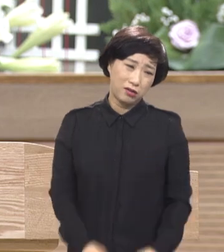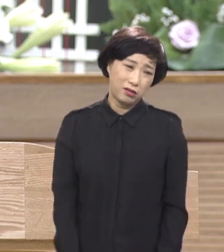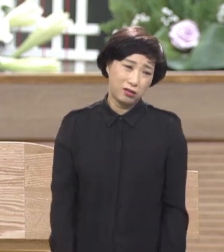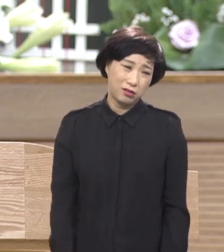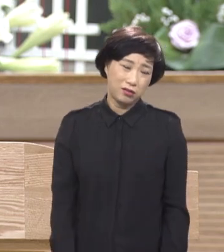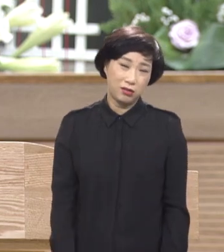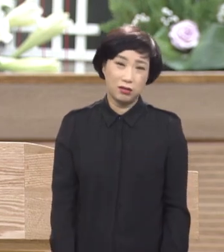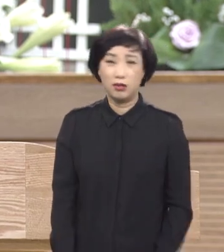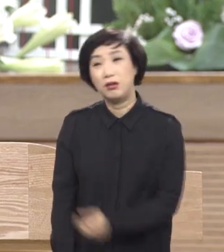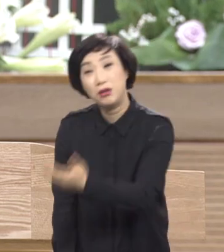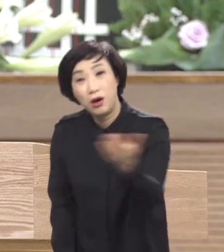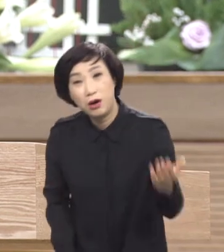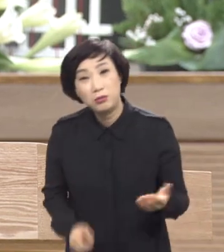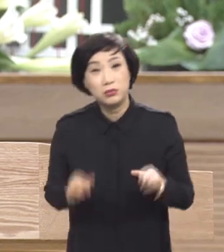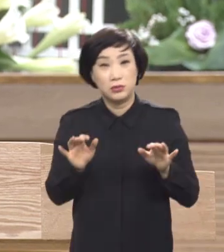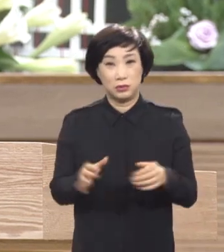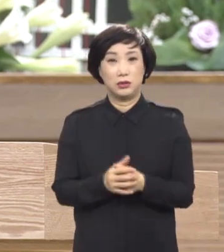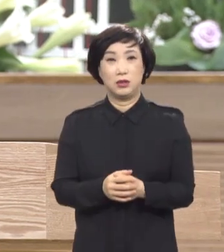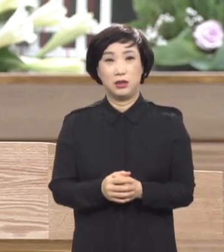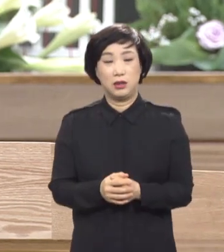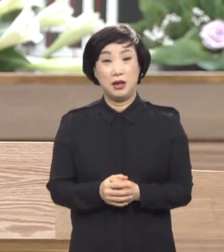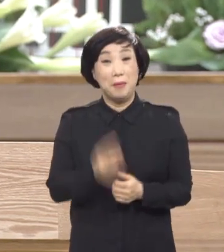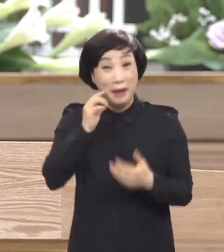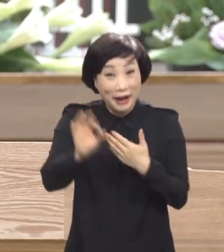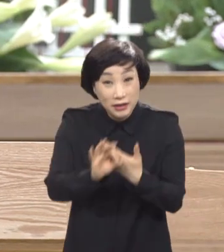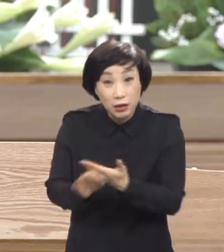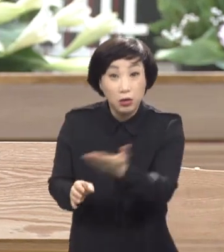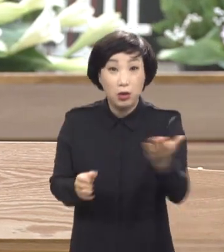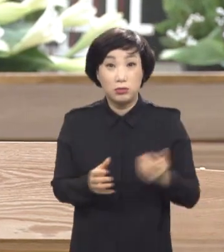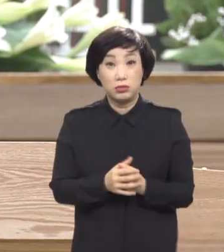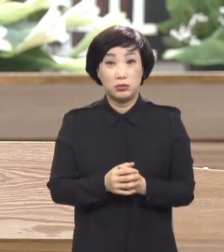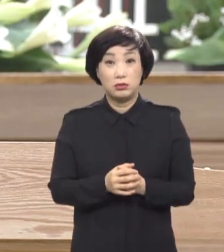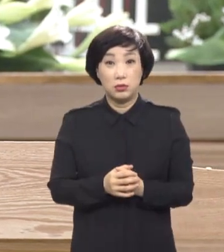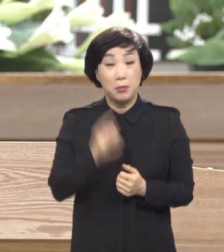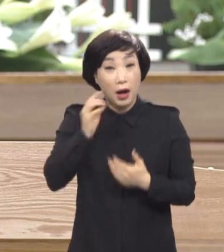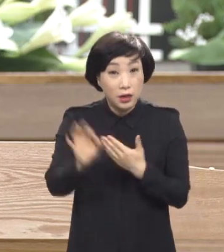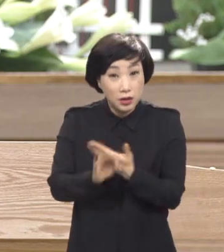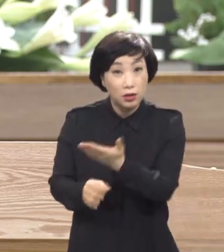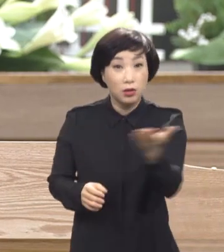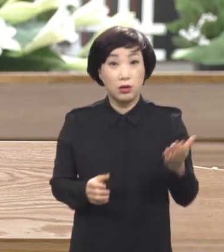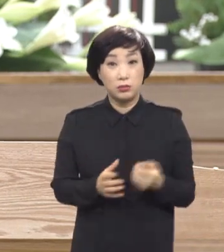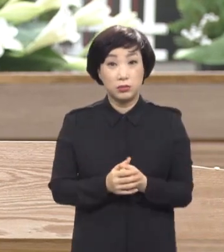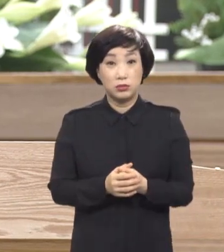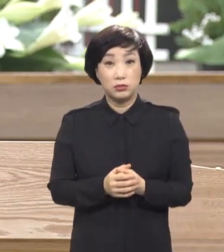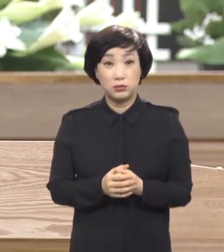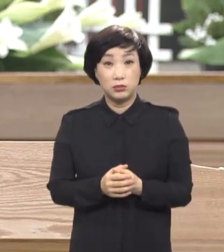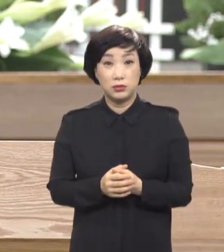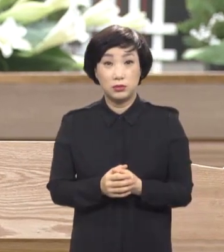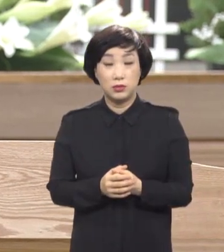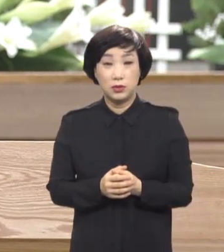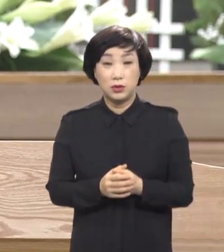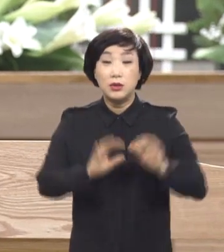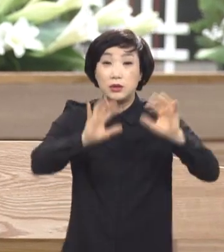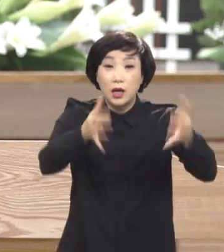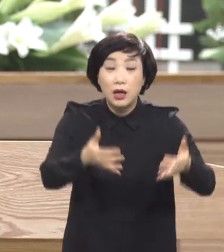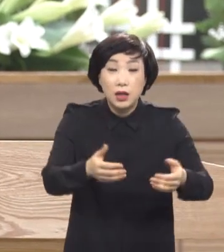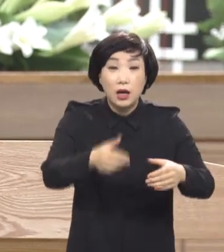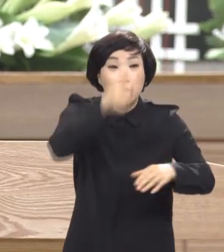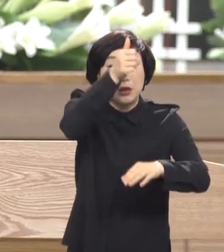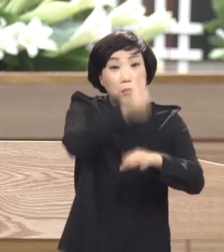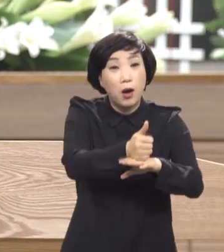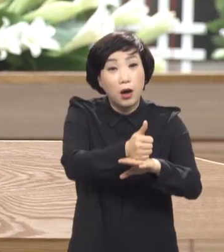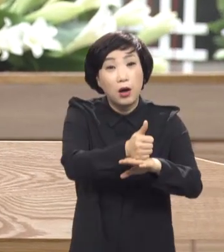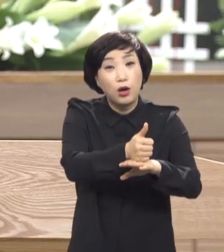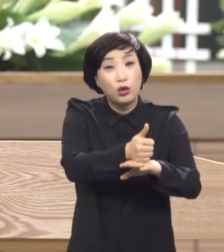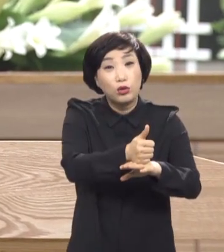사랑하는 여러분 만약에 만약에 이 세상에 종말이